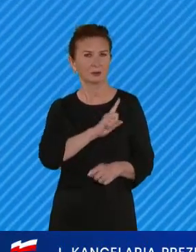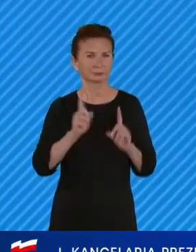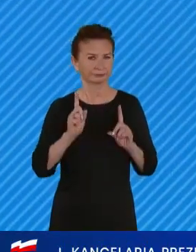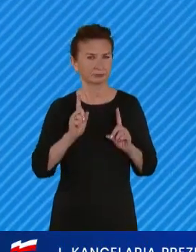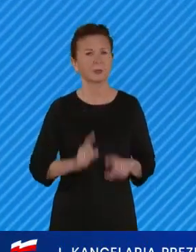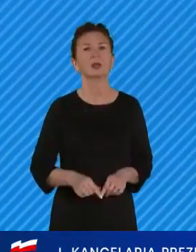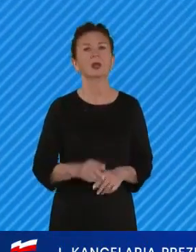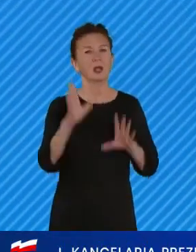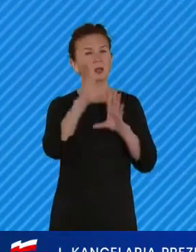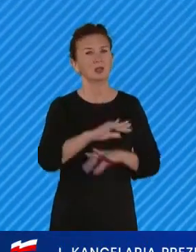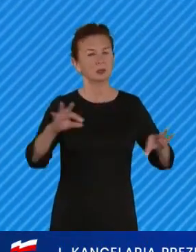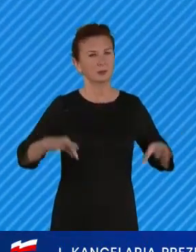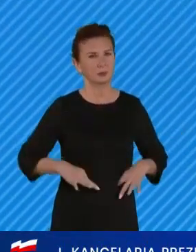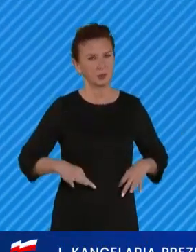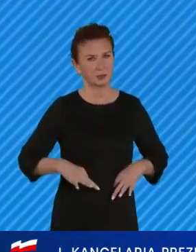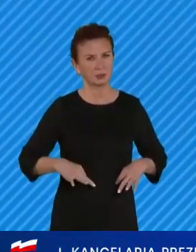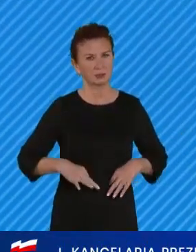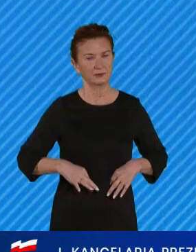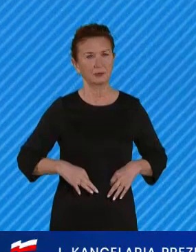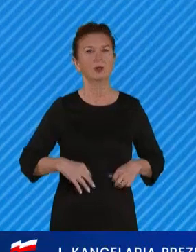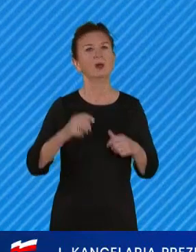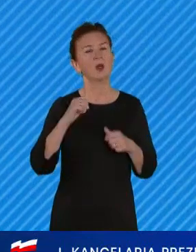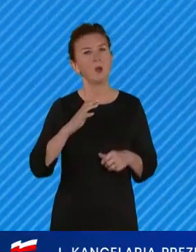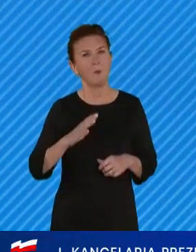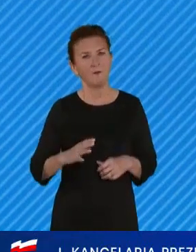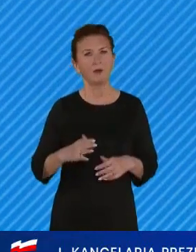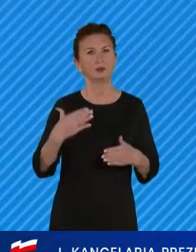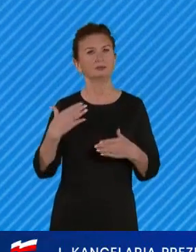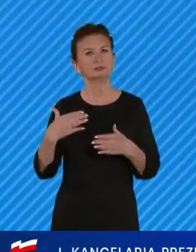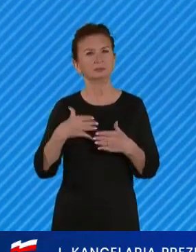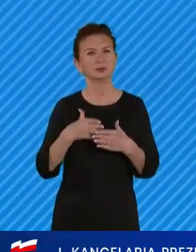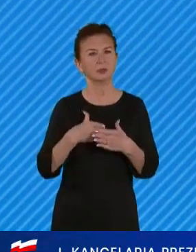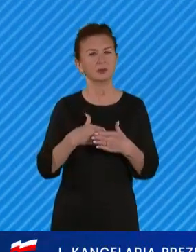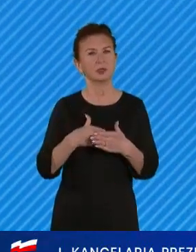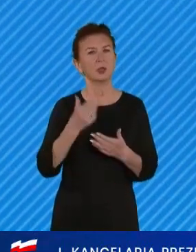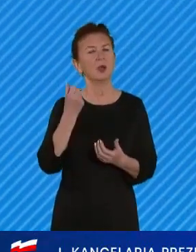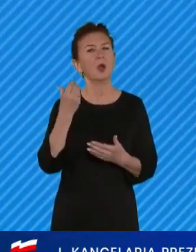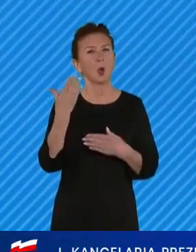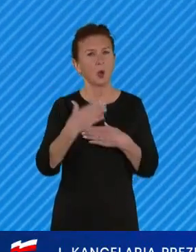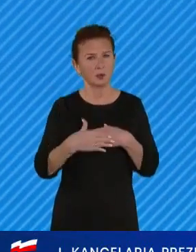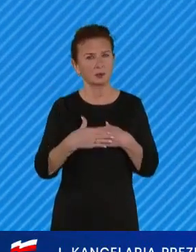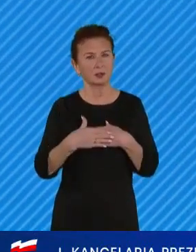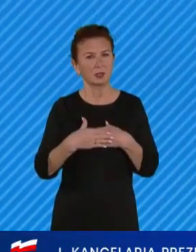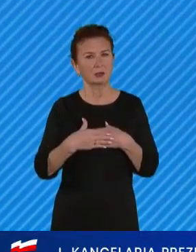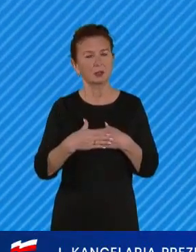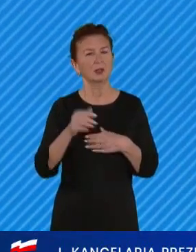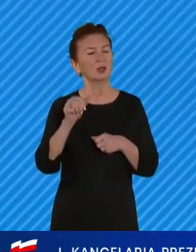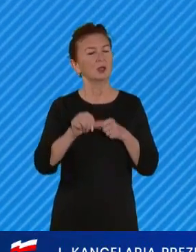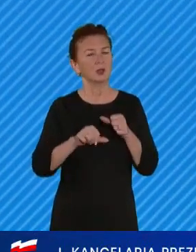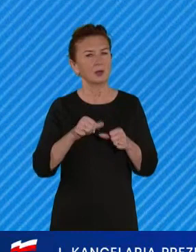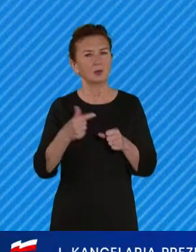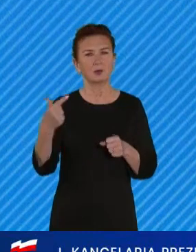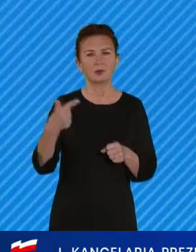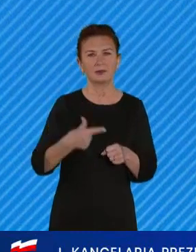Szanowni Państwo, drodzy rodacy, powoli zbliżamy się do końca tego dramatycznego, bardzo trudnego roku 2020.